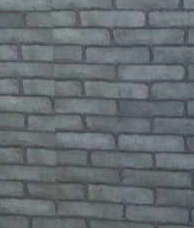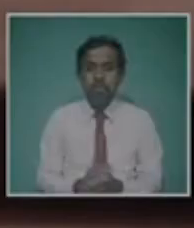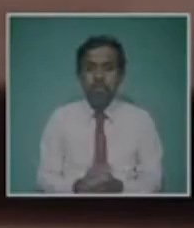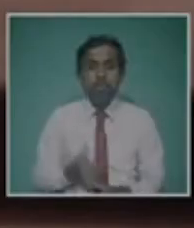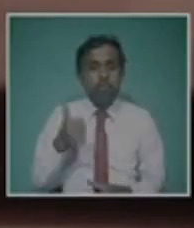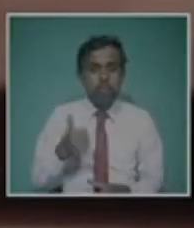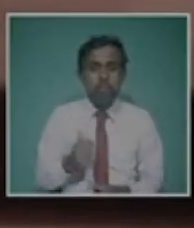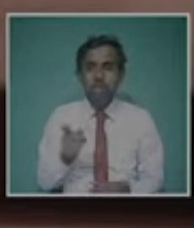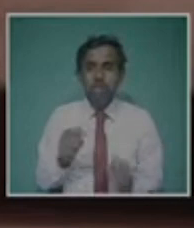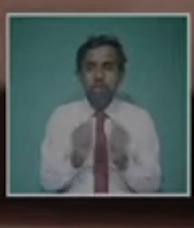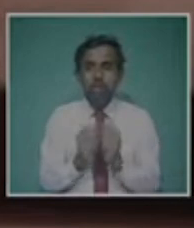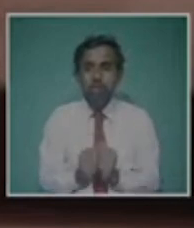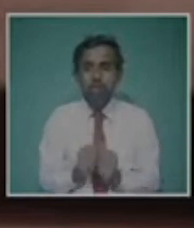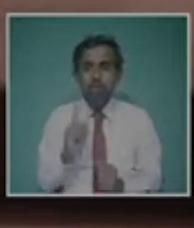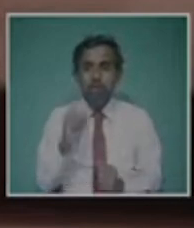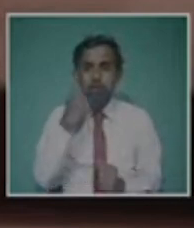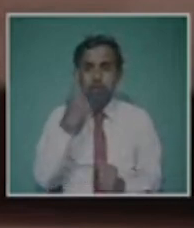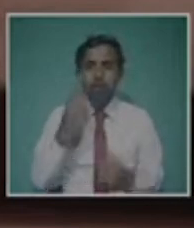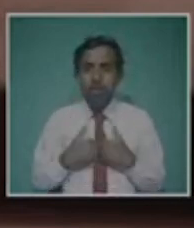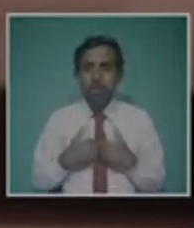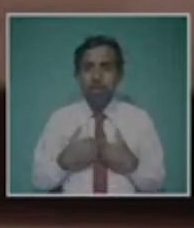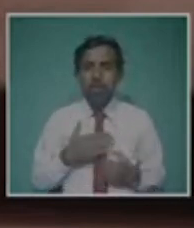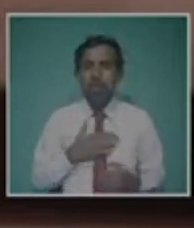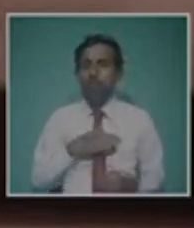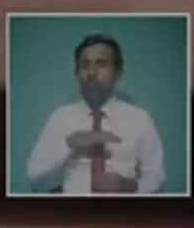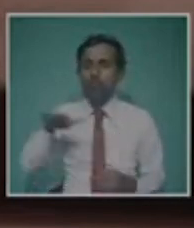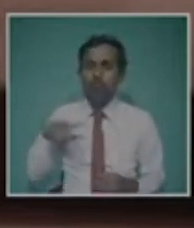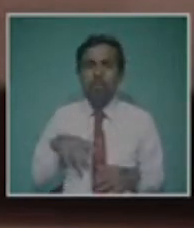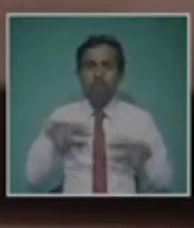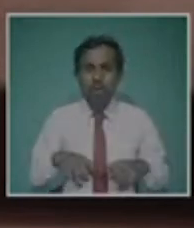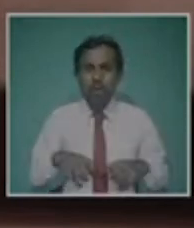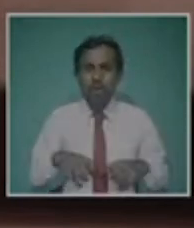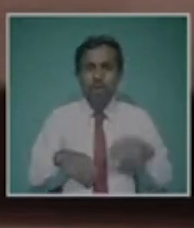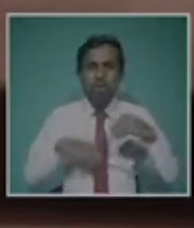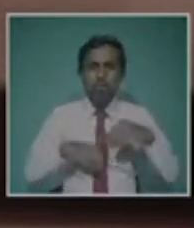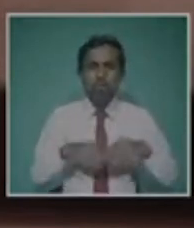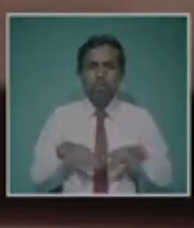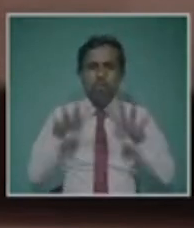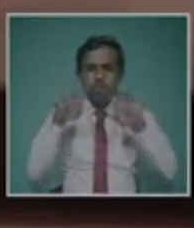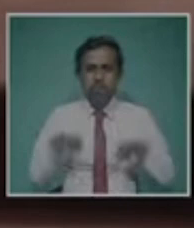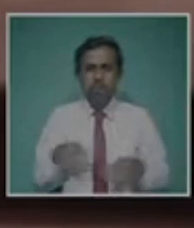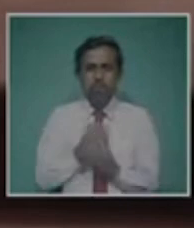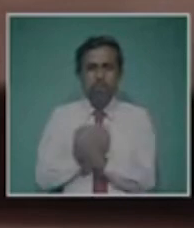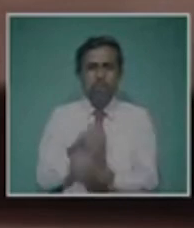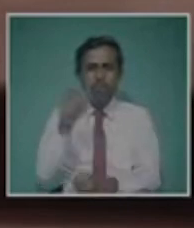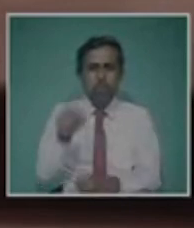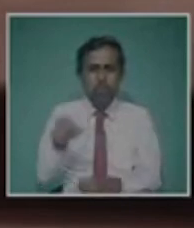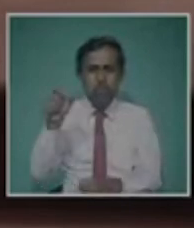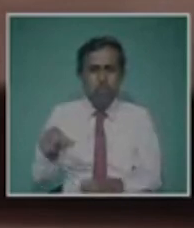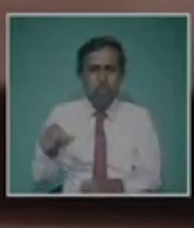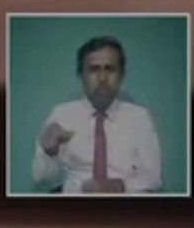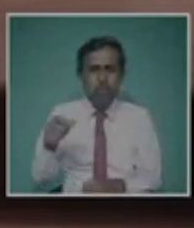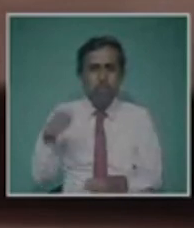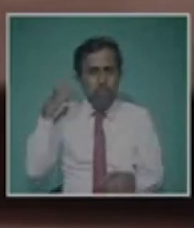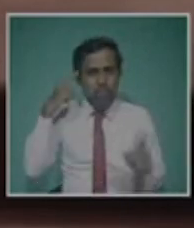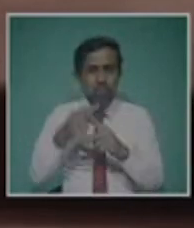பேசியிருந்தாரு. முதல்ல வந்து எமது பகுதியை சார்ந்த அரசியல் கைதிகளுடைய விடுதலை மிகவும் விரைவாக கட்டம்